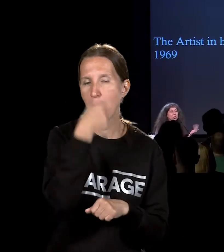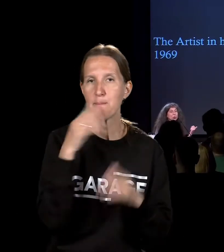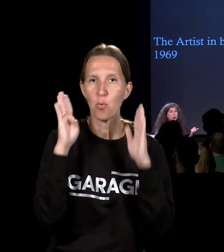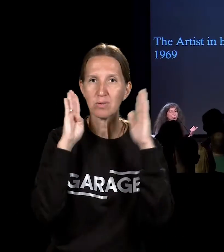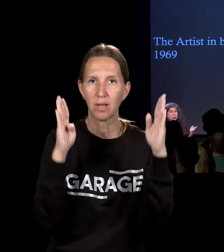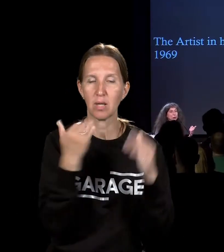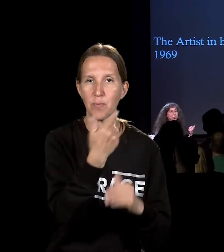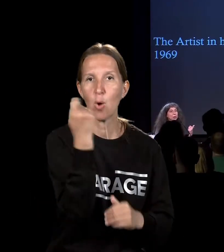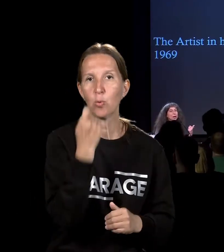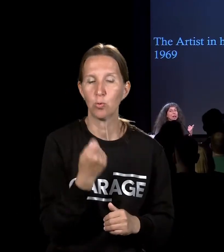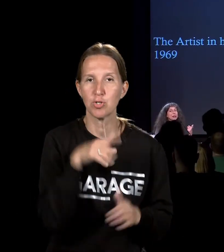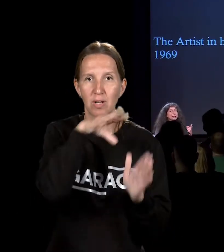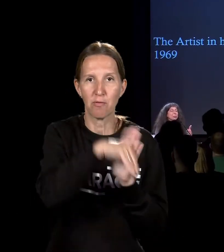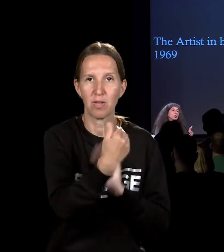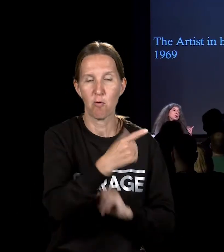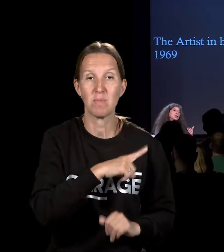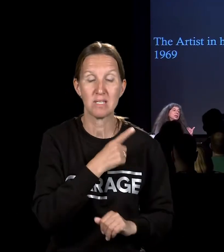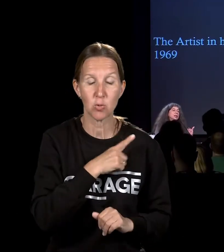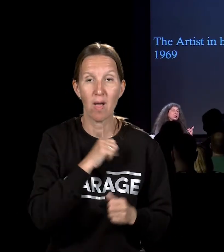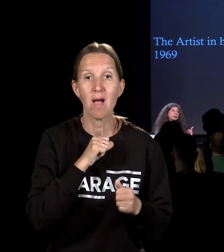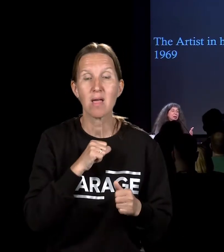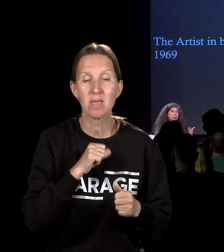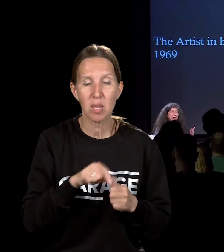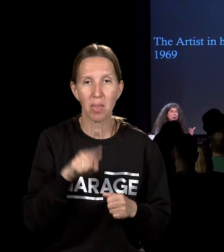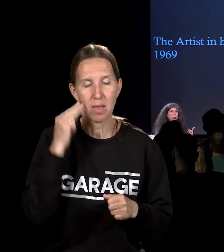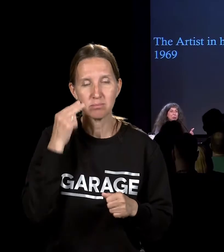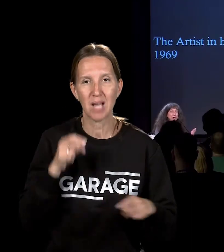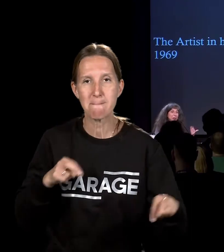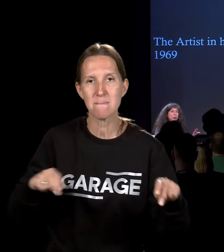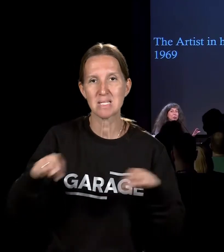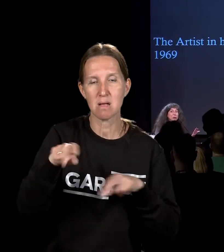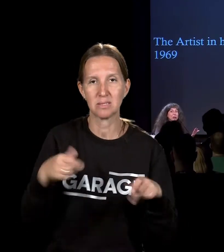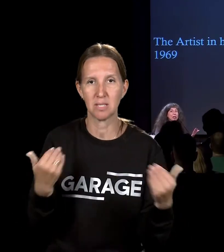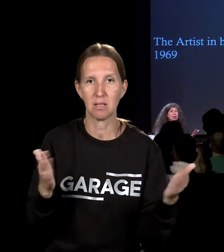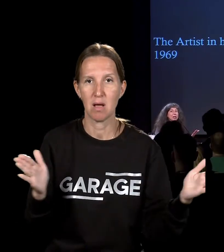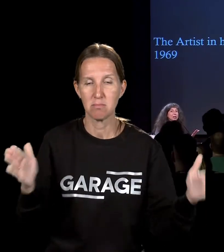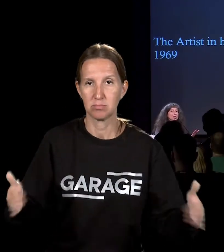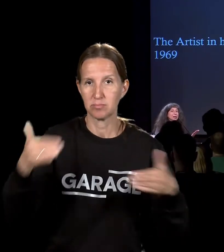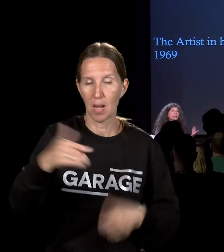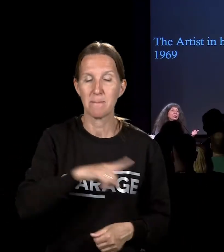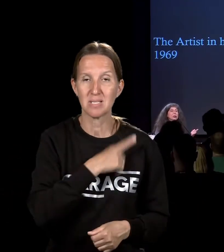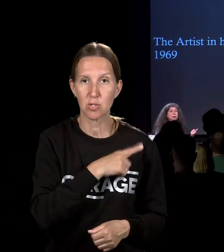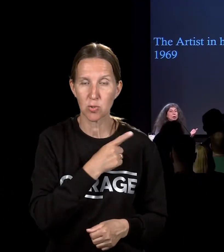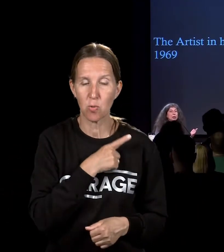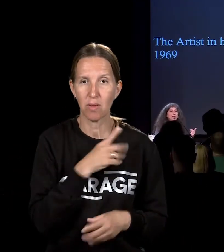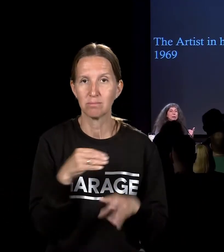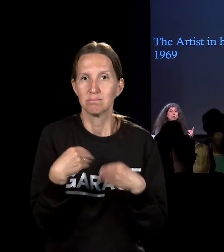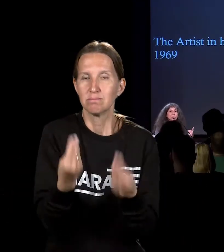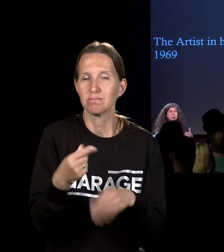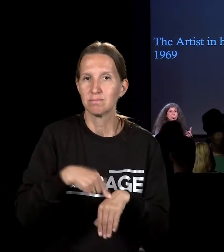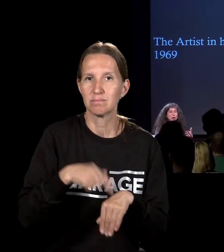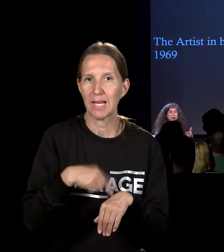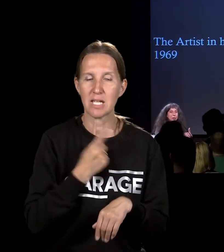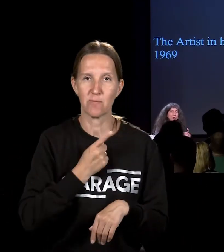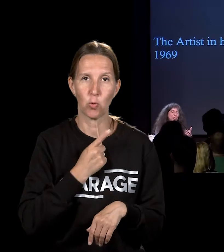портрет художника в его мастерской, где именно мизансцена этой мастерской, этого лофта, создаёт индивидуальность. Не